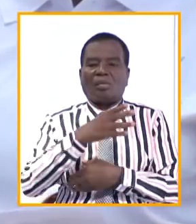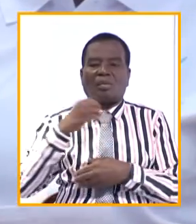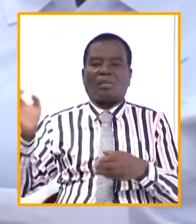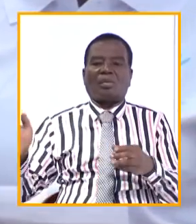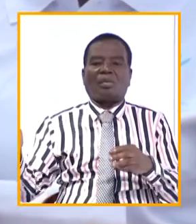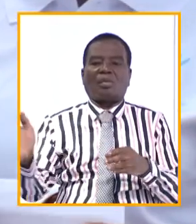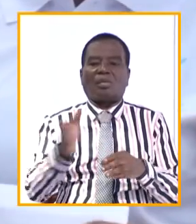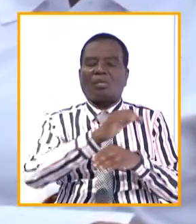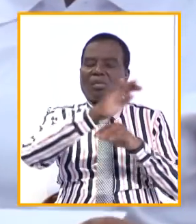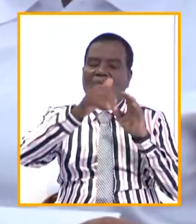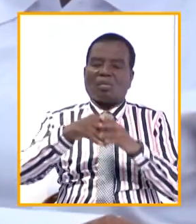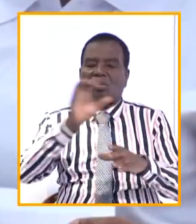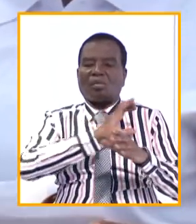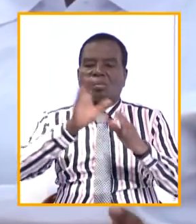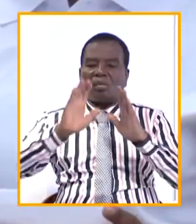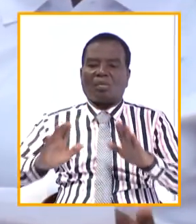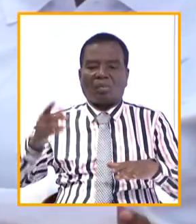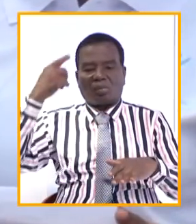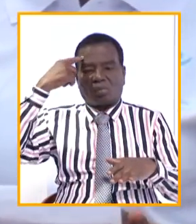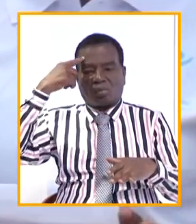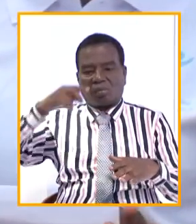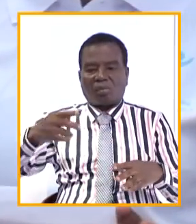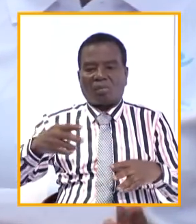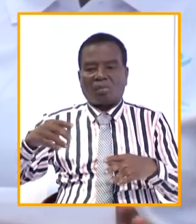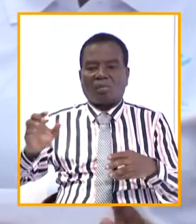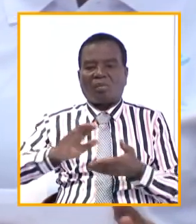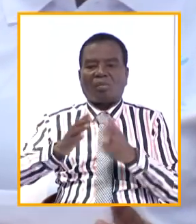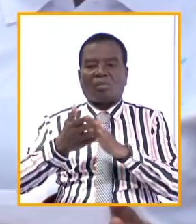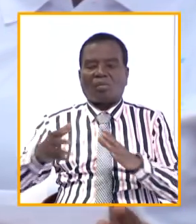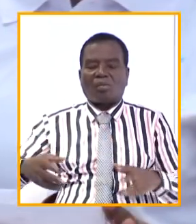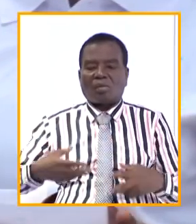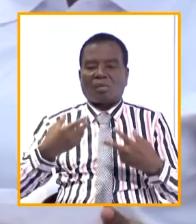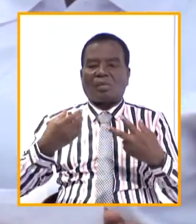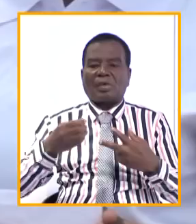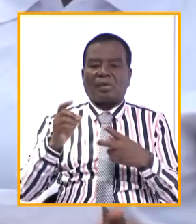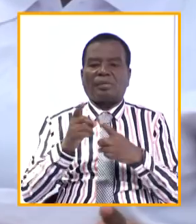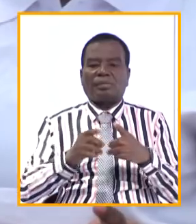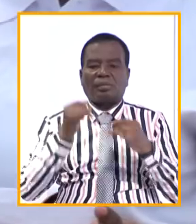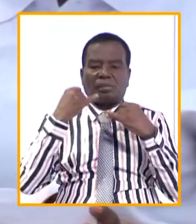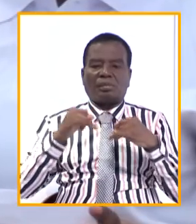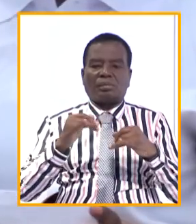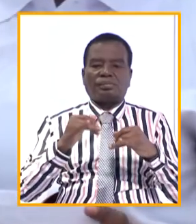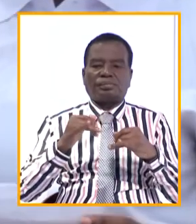envahit toute la commune de l'assainissement du cadre de vie et l'application des mesures d'hygiène.